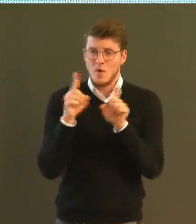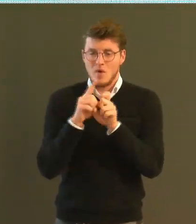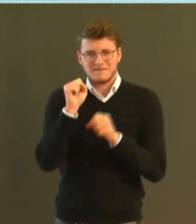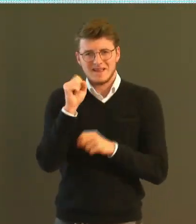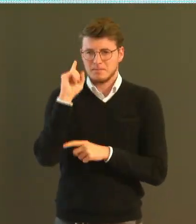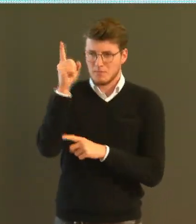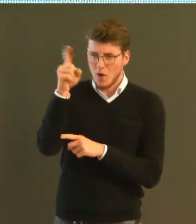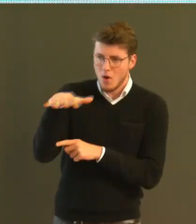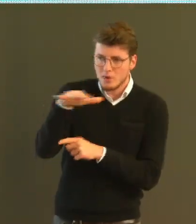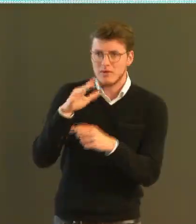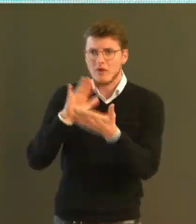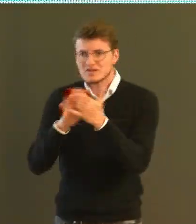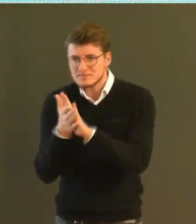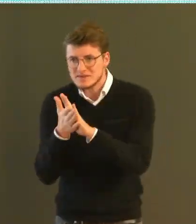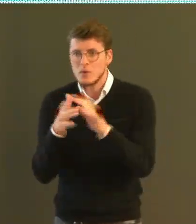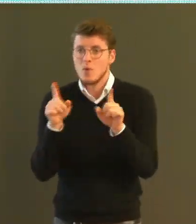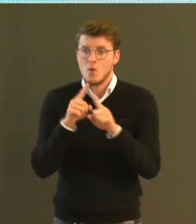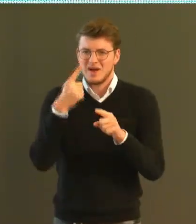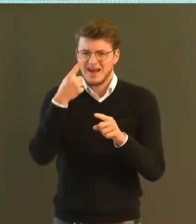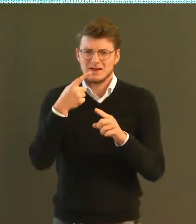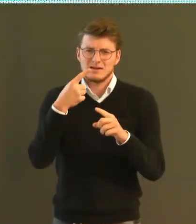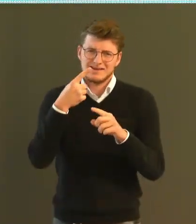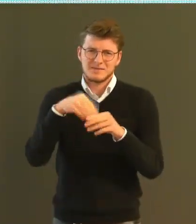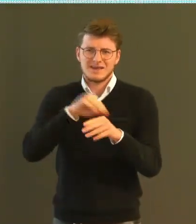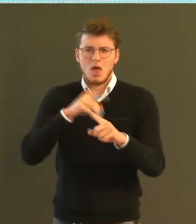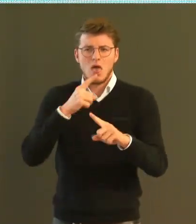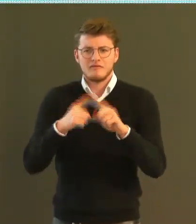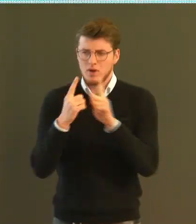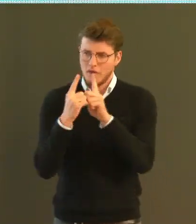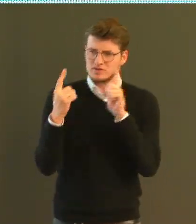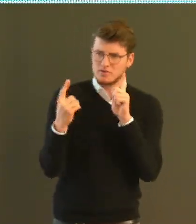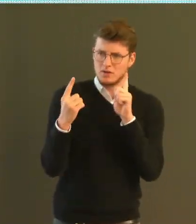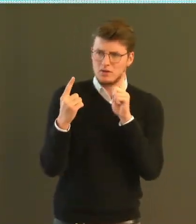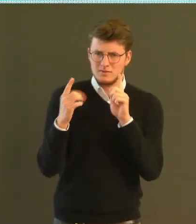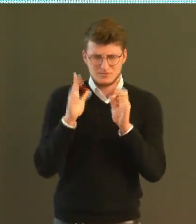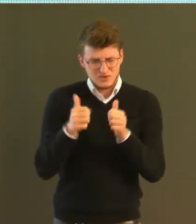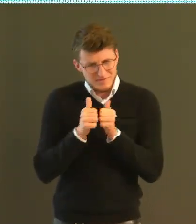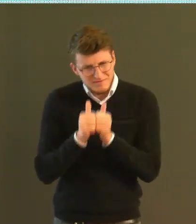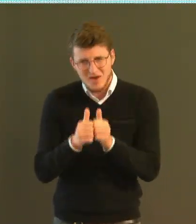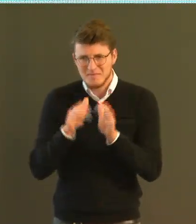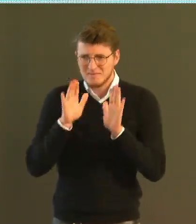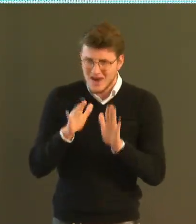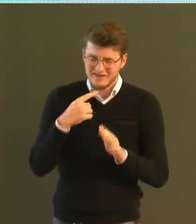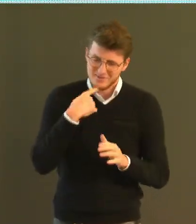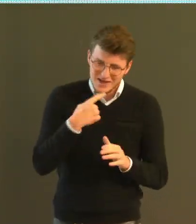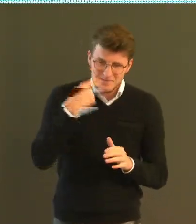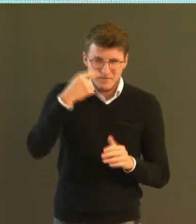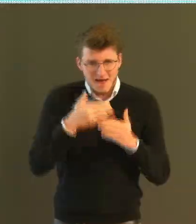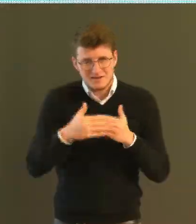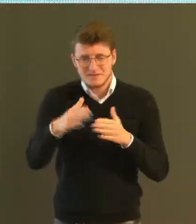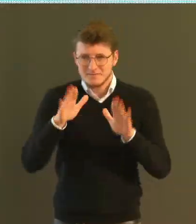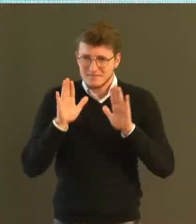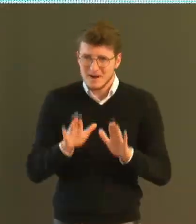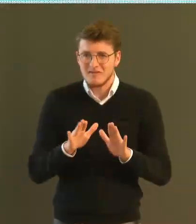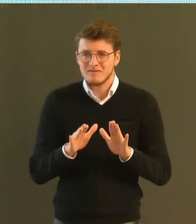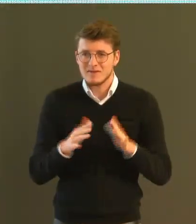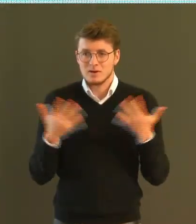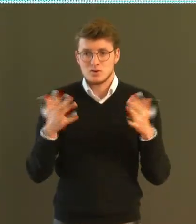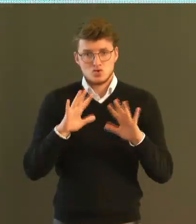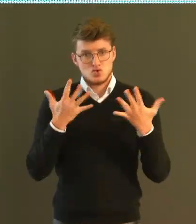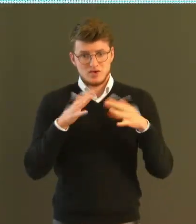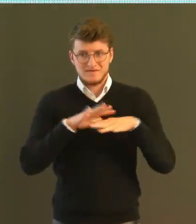en 2000 aux communes de vic et en demande virus fait journal via ruth dreifuss